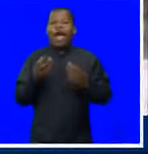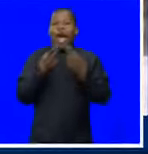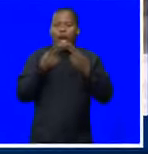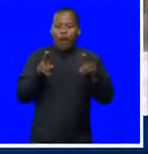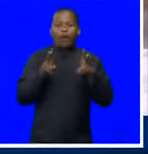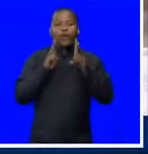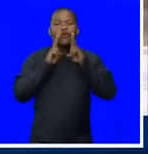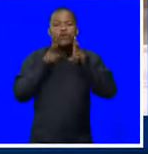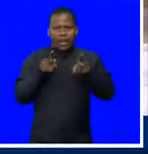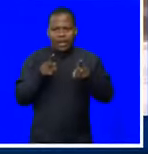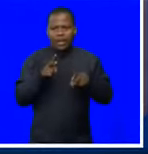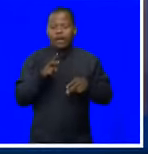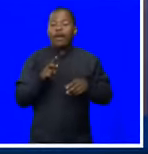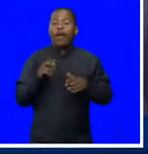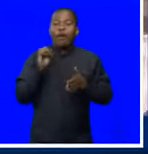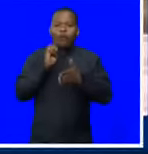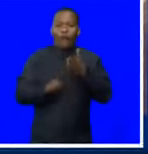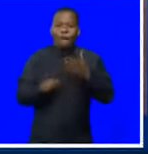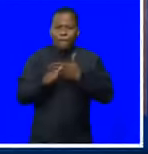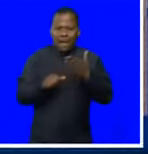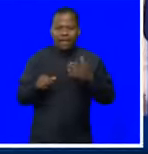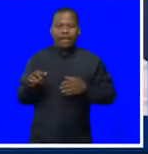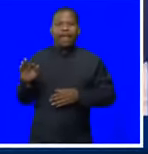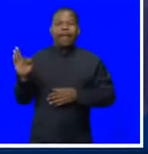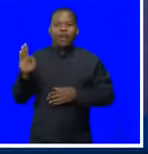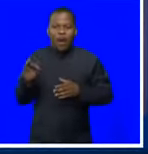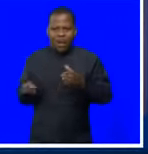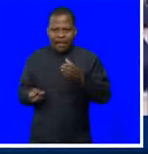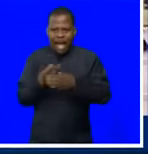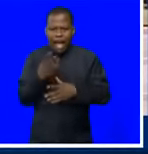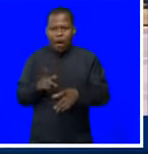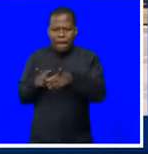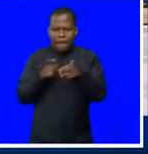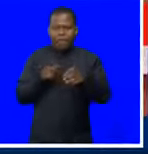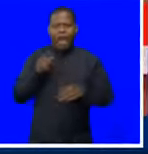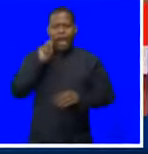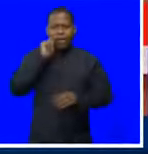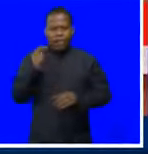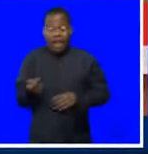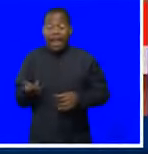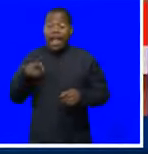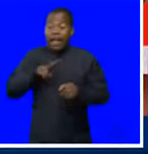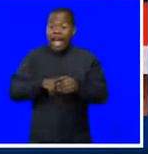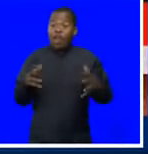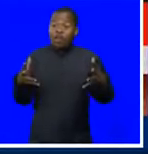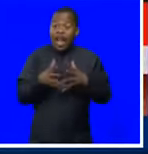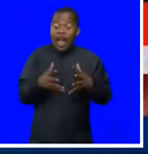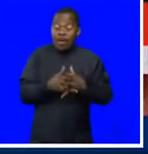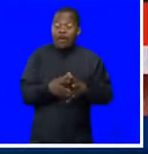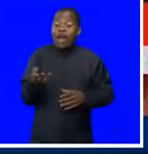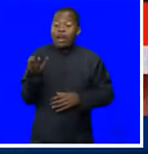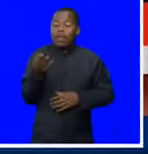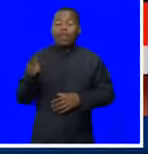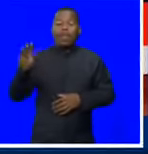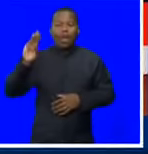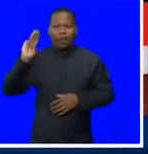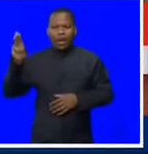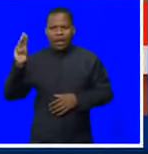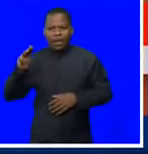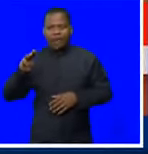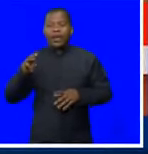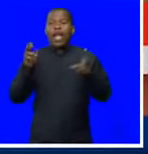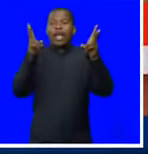akahamba yawugadla lapha eveni lase Ukraine. Kuthiwa-ke kulomhlangano labaholi labathathu kubheka ukuthi bathi Tindzaba